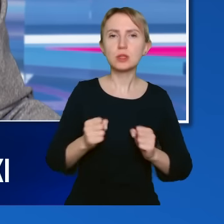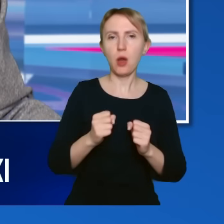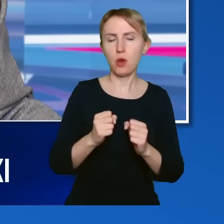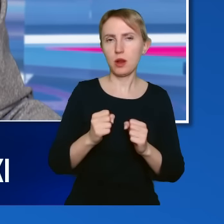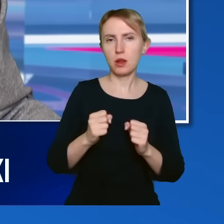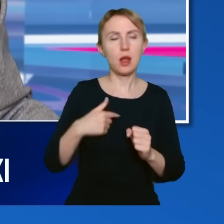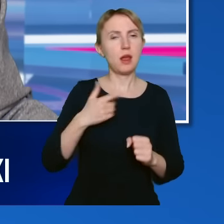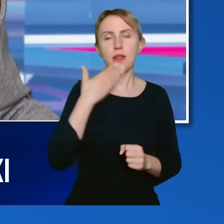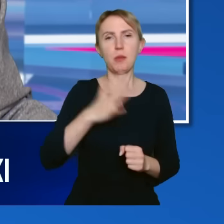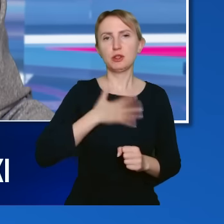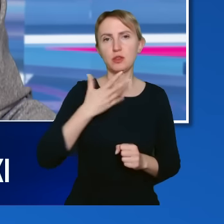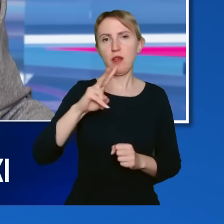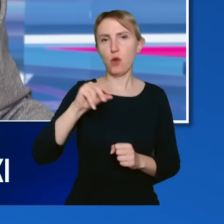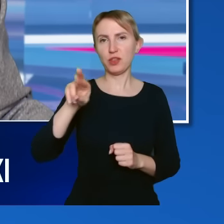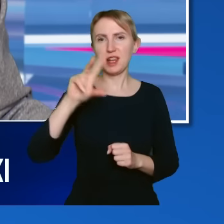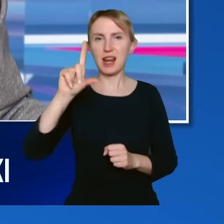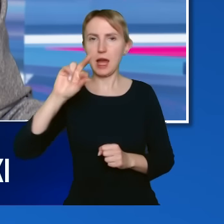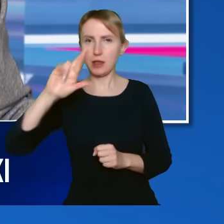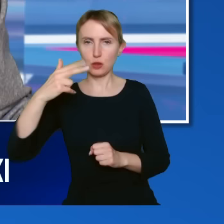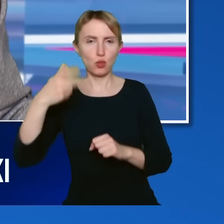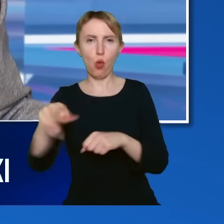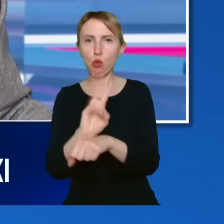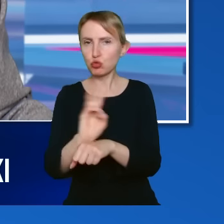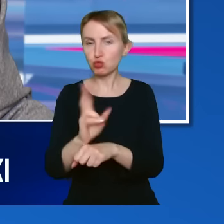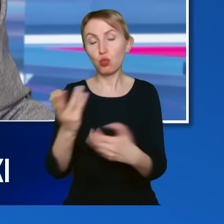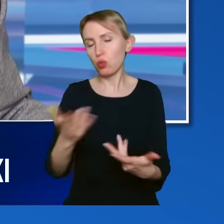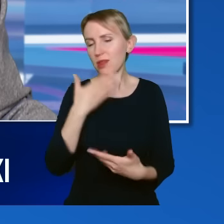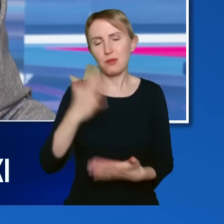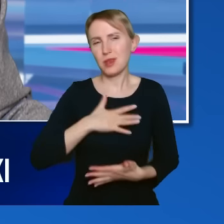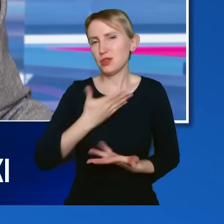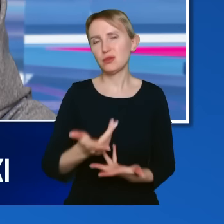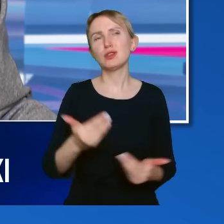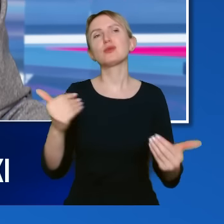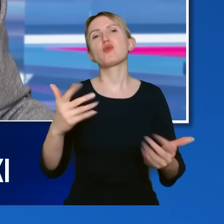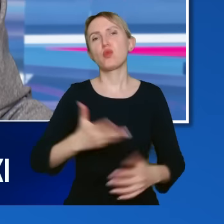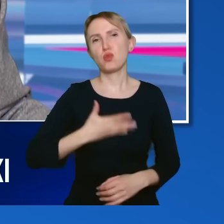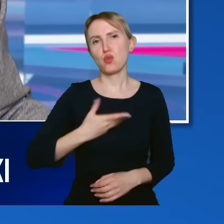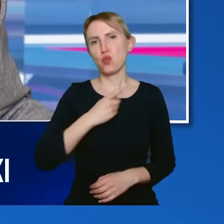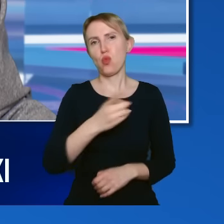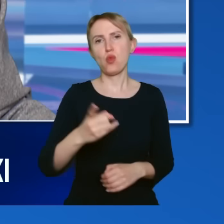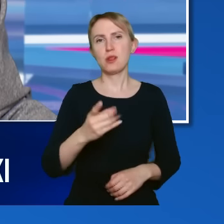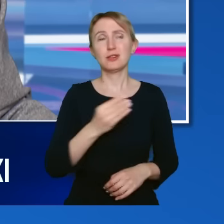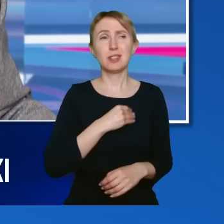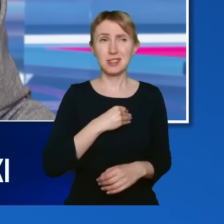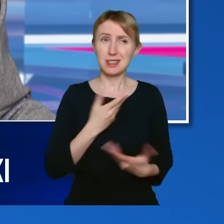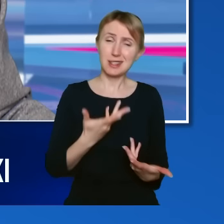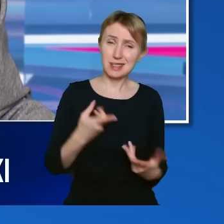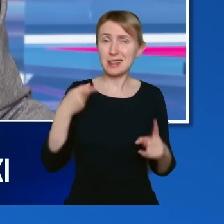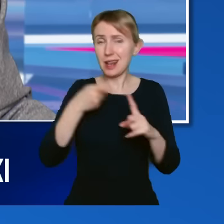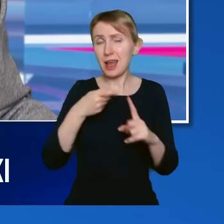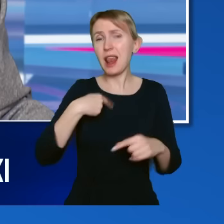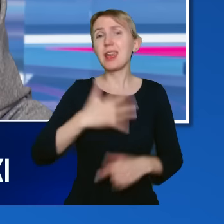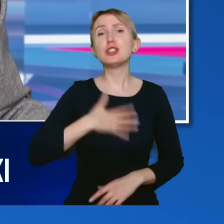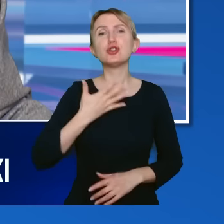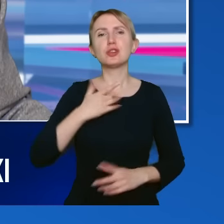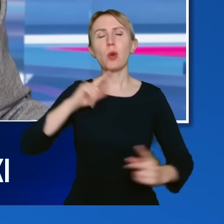der Leyen akurat oszukuje, że tutaj nie można było się spodziewać jakichś szczerych intencji, ale mnie bardziej dziwi to odwracanie